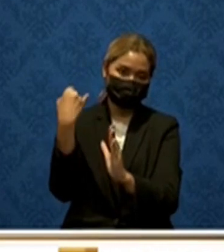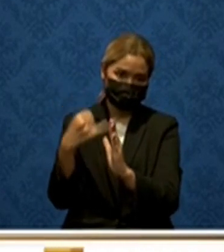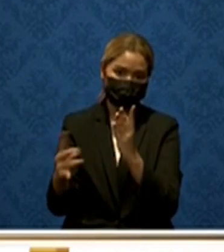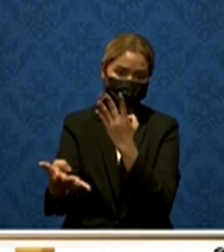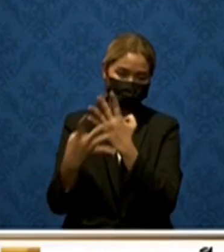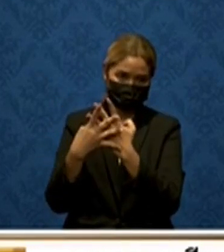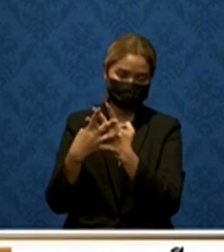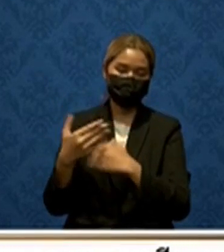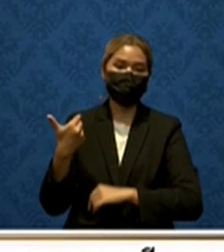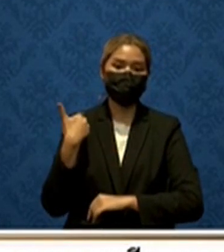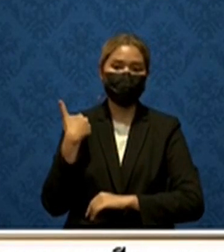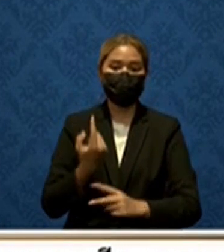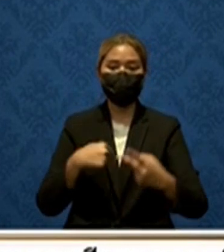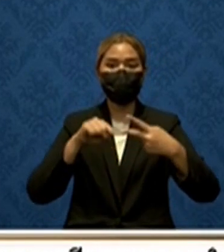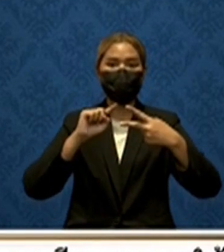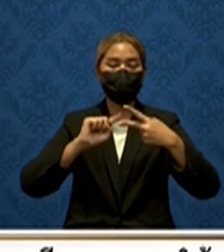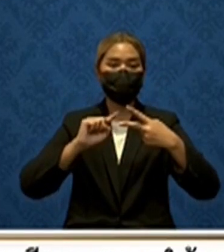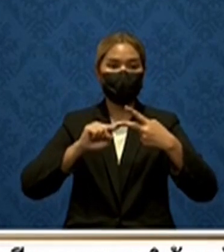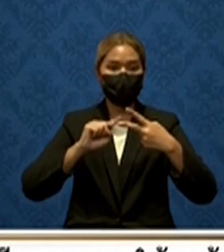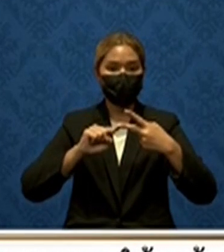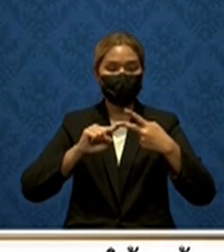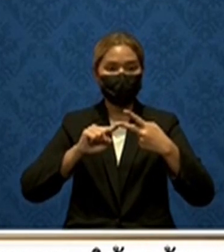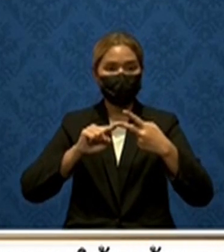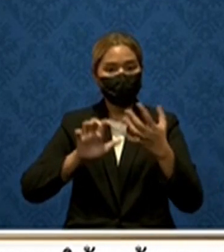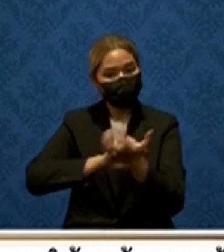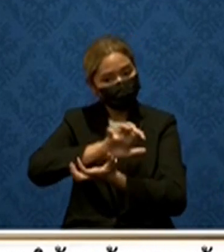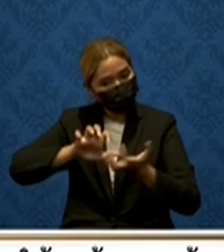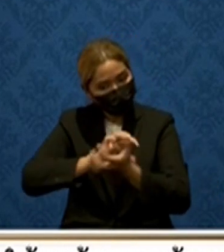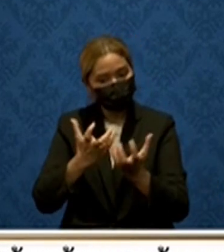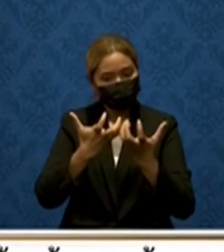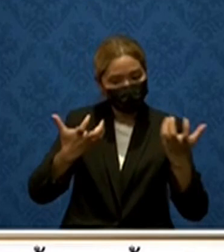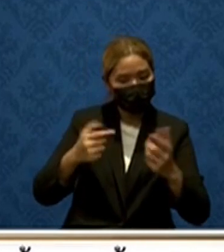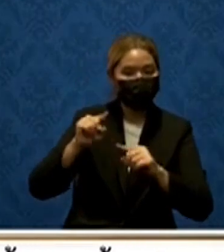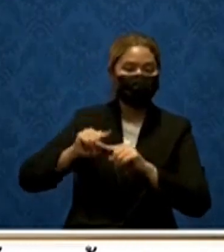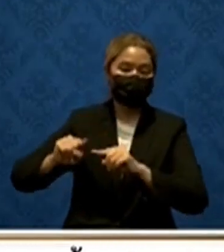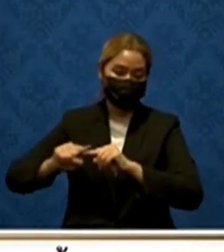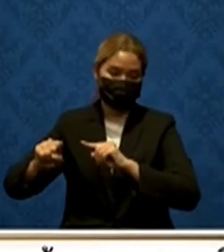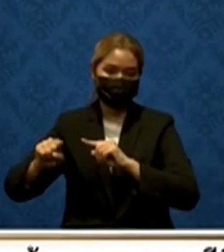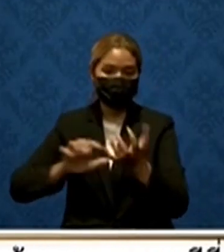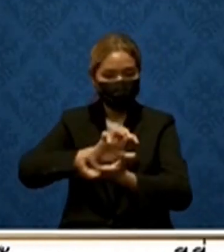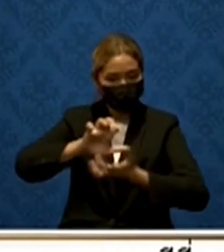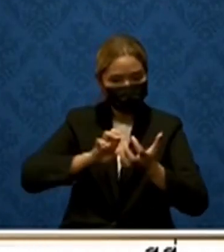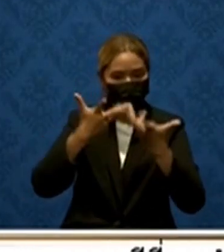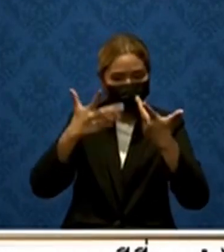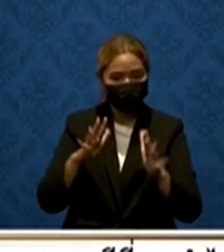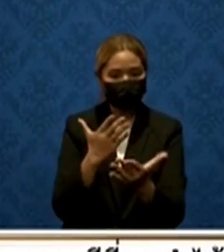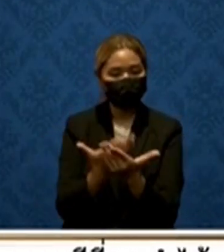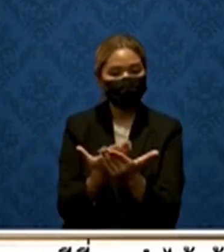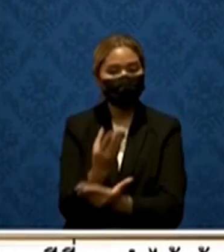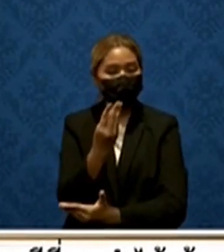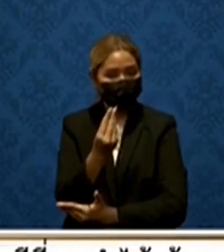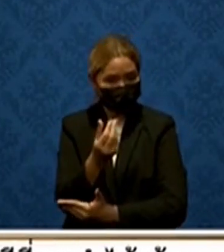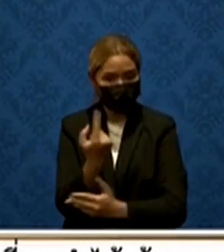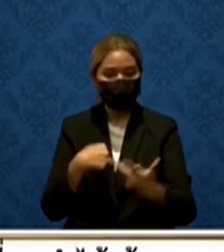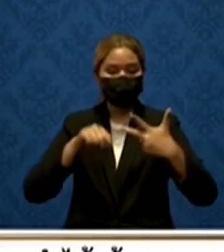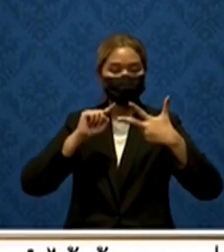2. ดูวาต้นทุนการผสมการแ่งบนจุการทำแพ็กเกจจริงหีพอทั้งหลายคือเทาไรแล้วก็